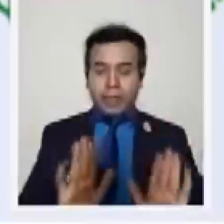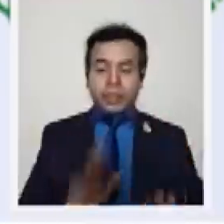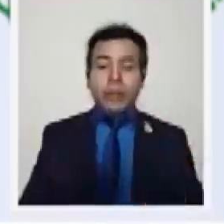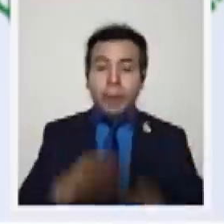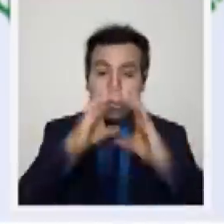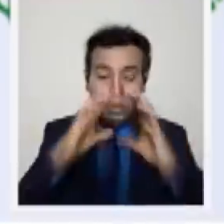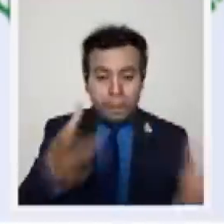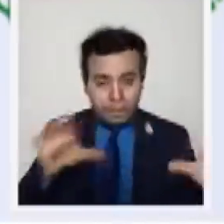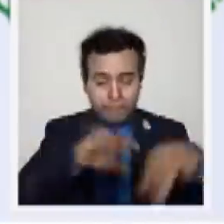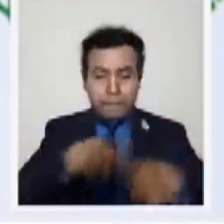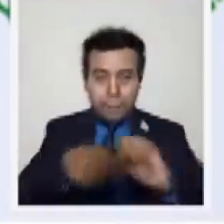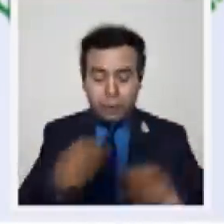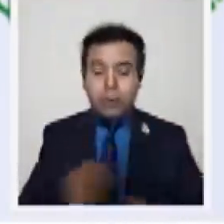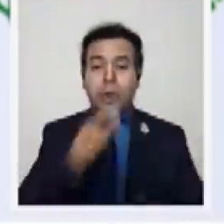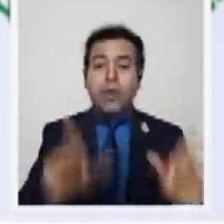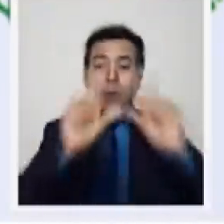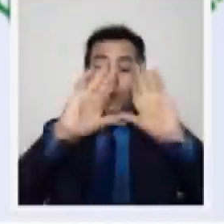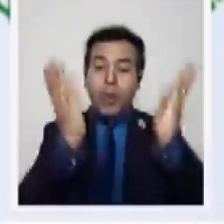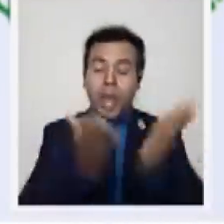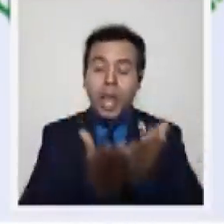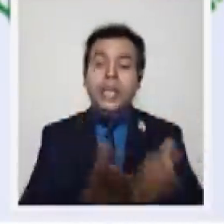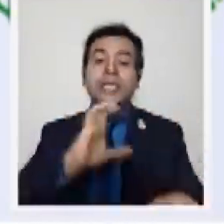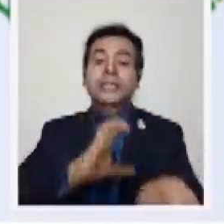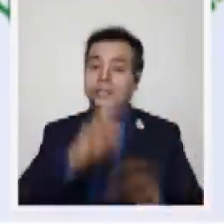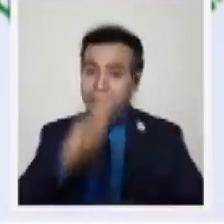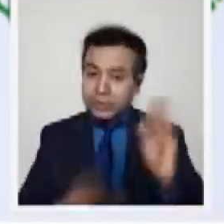সময় সতর্কতার সাথে অবশ্যই চালাবো, যা নির্দেশনা আমাদের